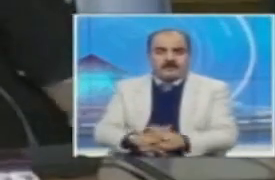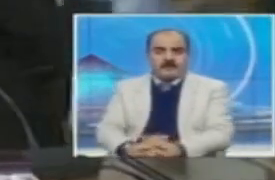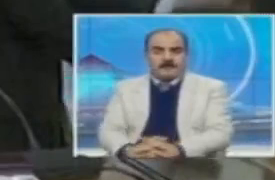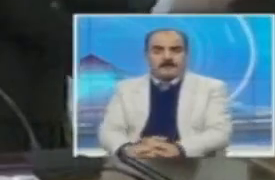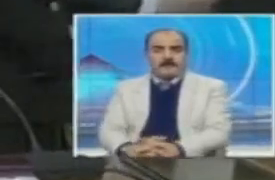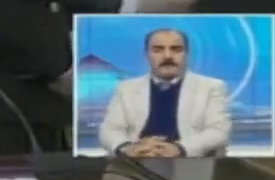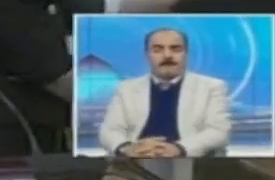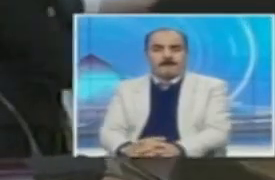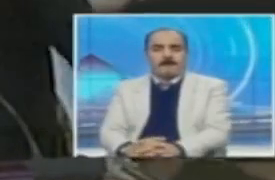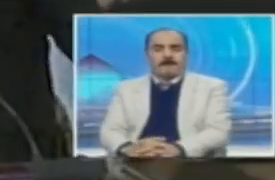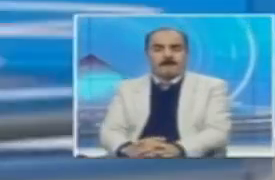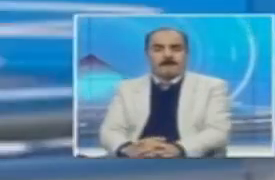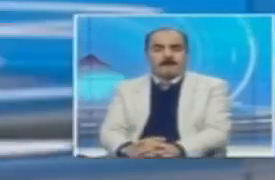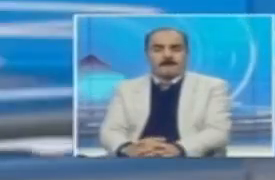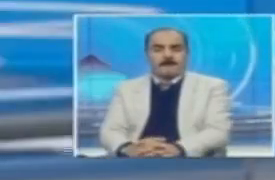الجانبين.